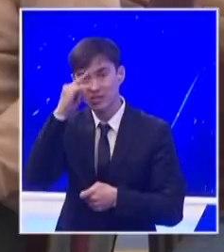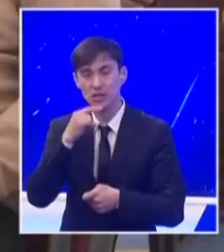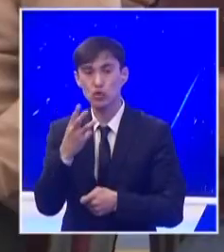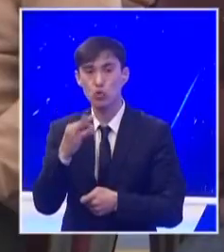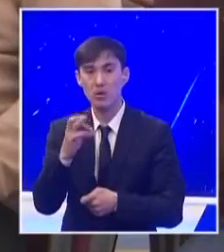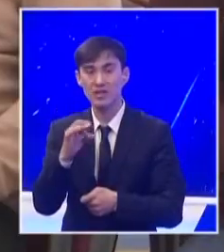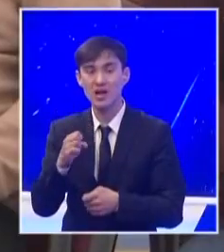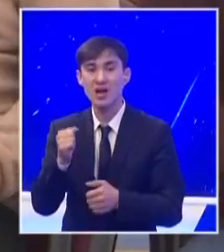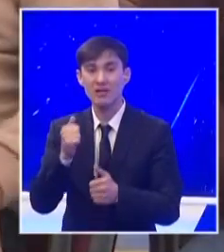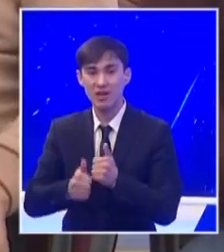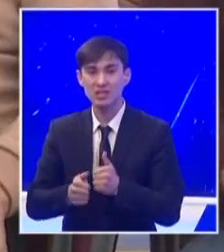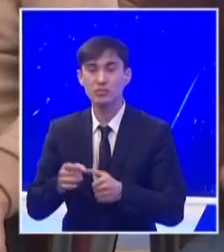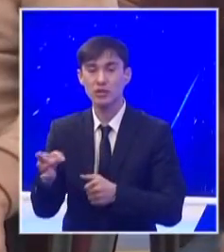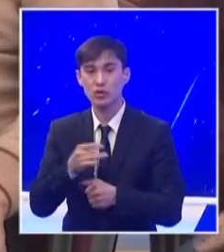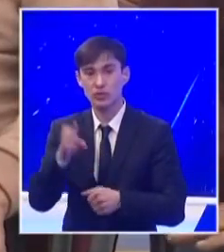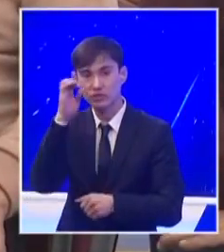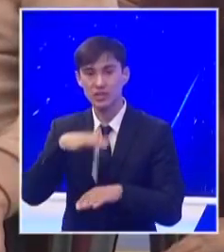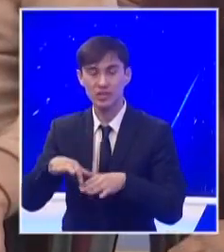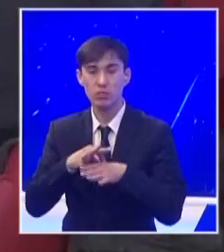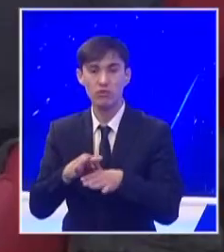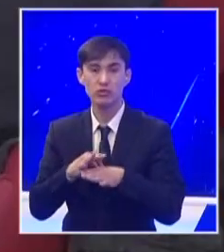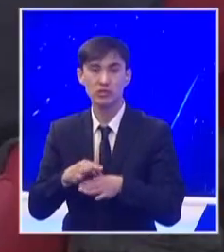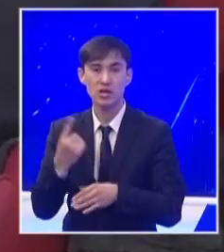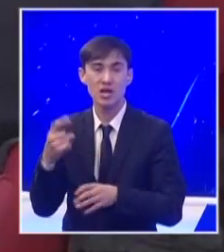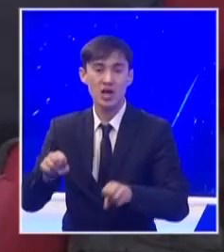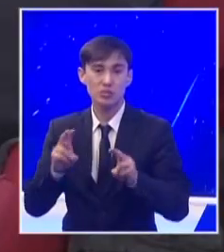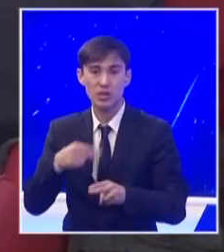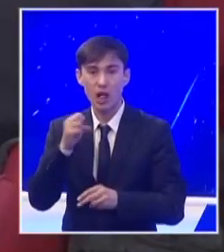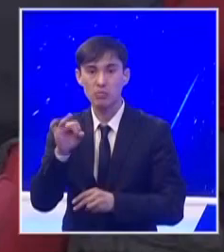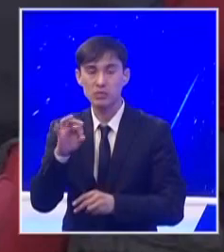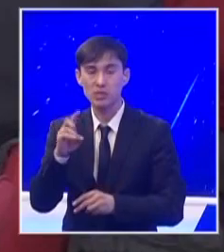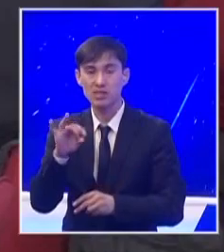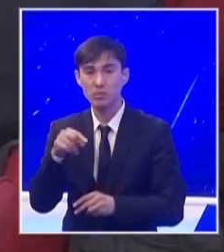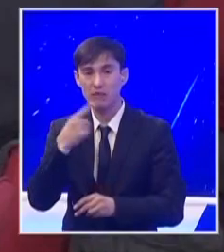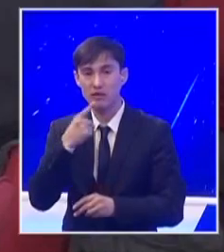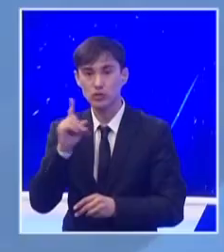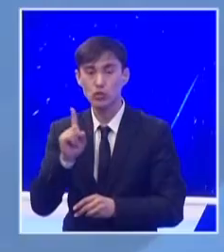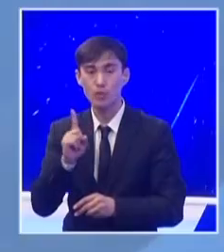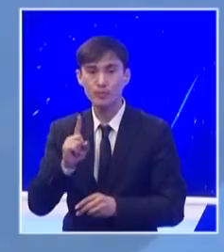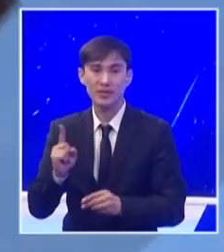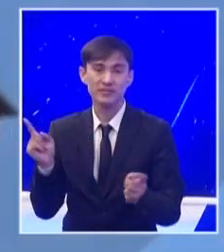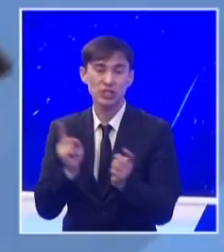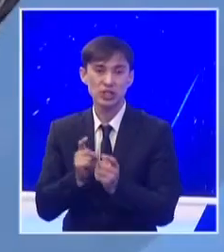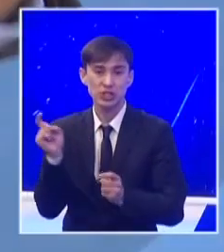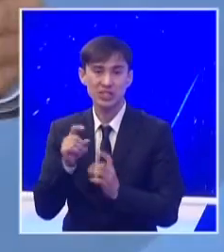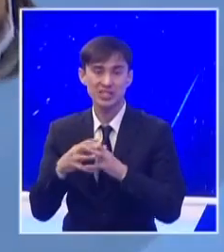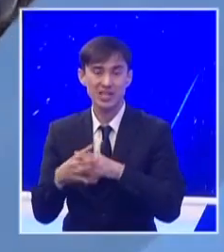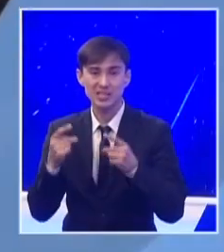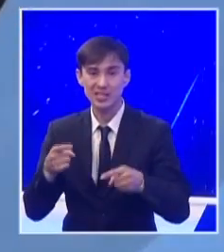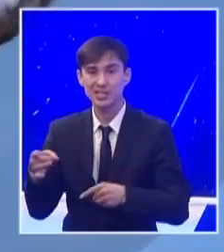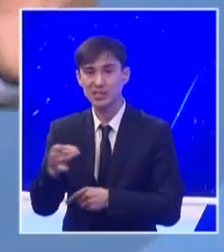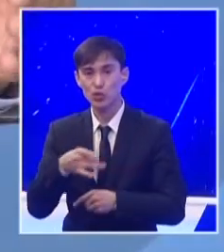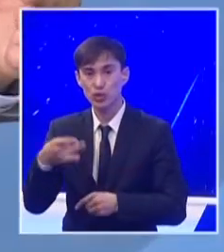проводится в каждом регионе страны. Один из экспертов сельского хозяйства – Алмазбек Садырбаев. Он инициирует встречи с крестьянами из разных